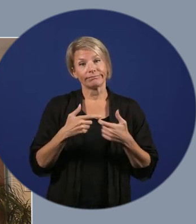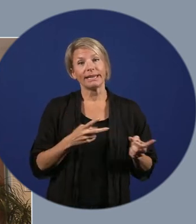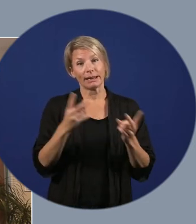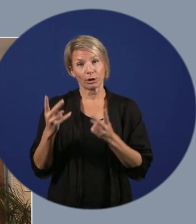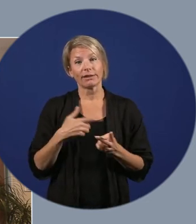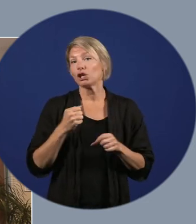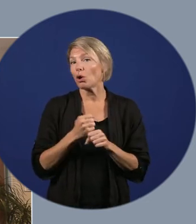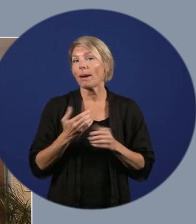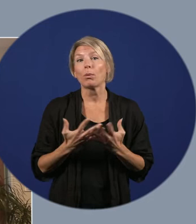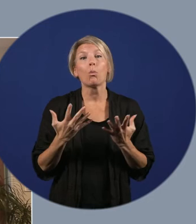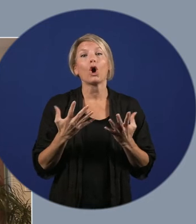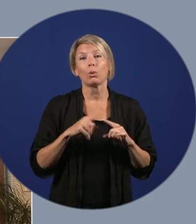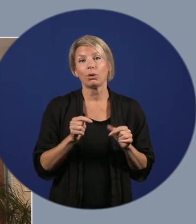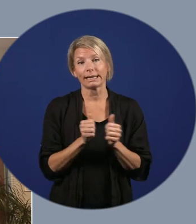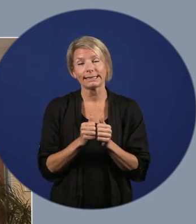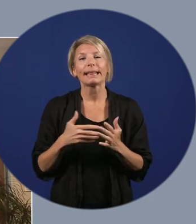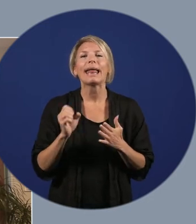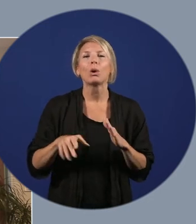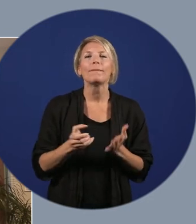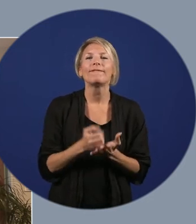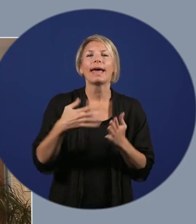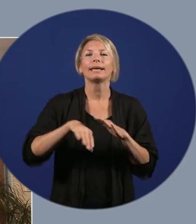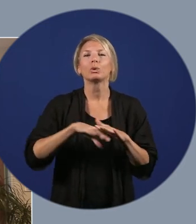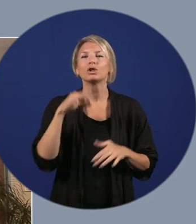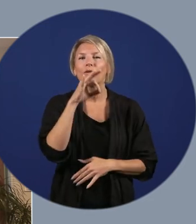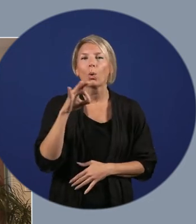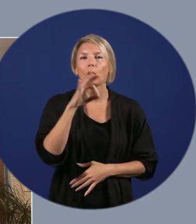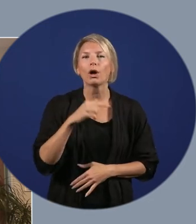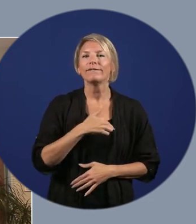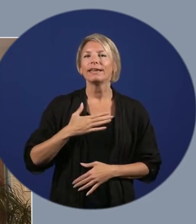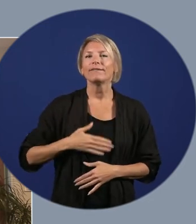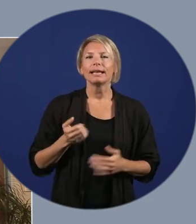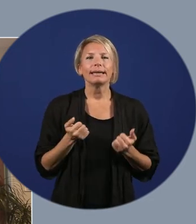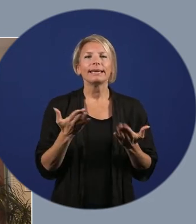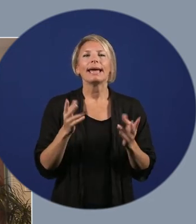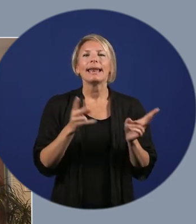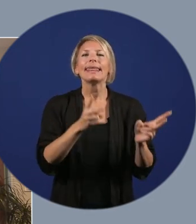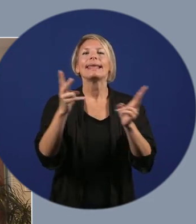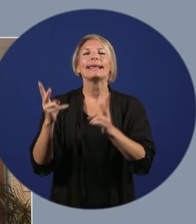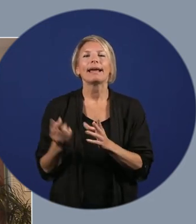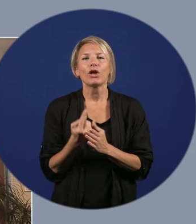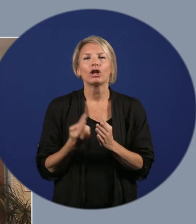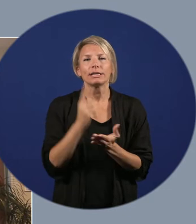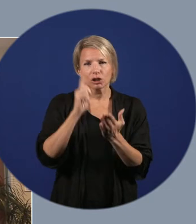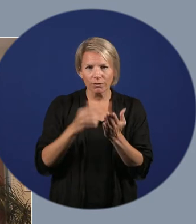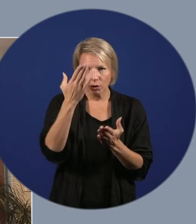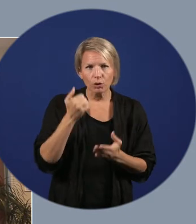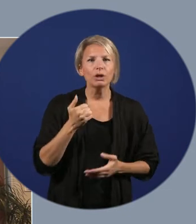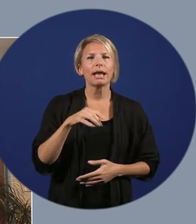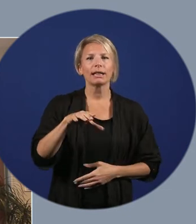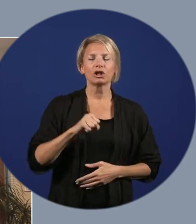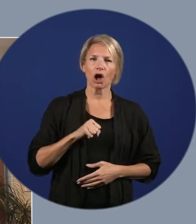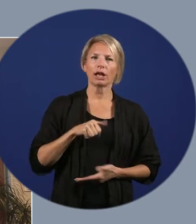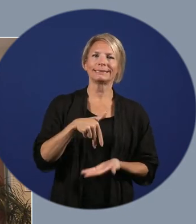Och egentligen så handlar det om värdegrundsfrågor. Vi vill ge lika förutsättningar för att kunna ta ställning och för att